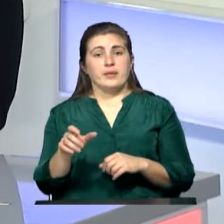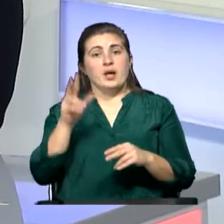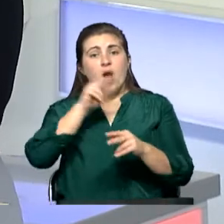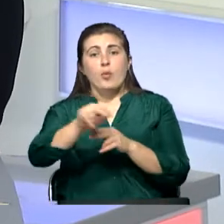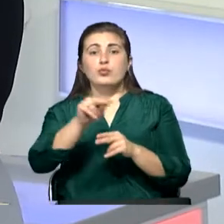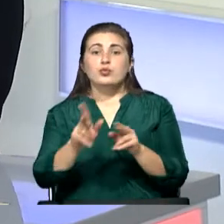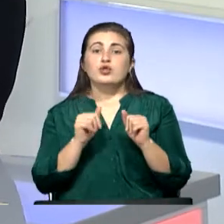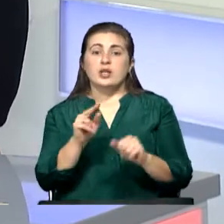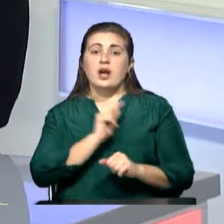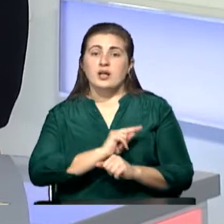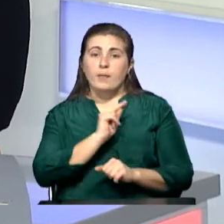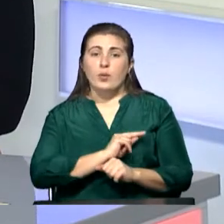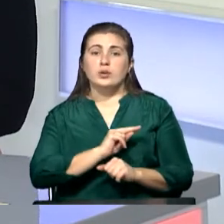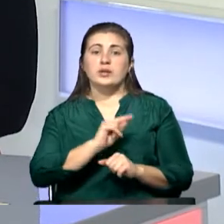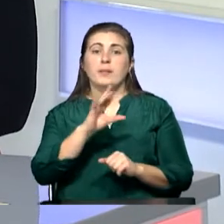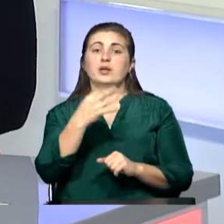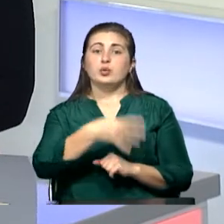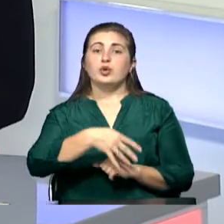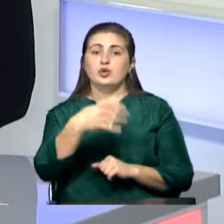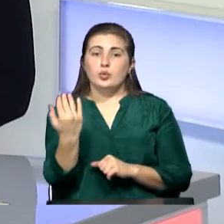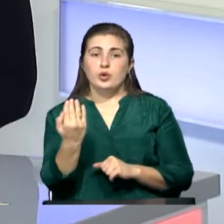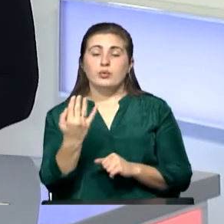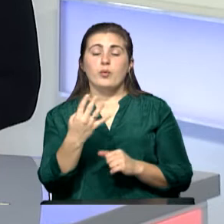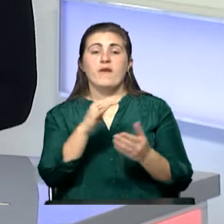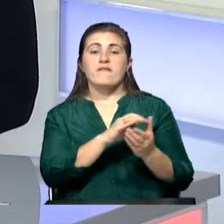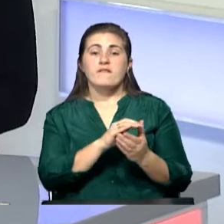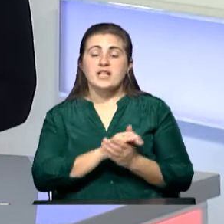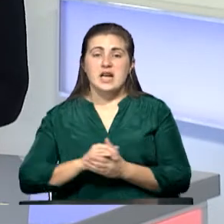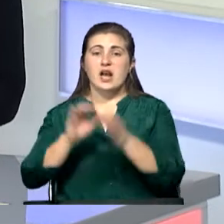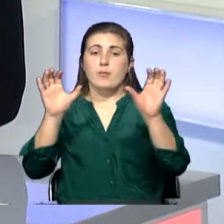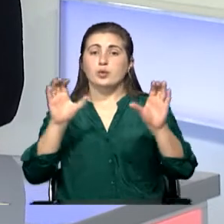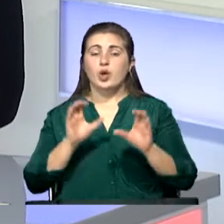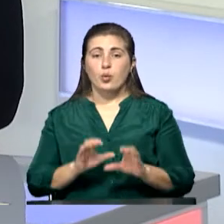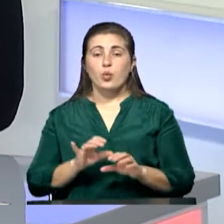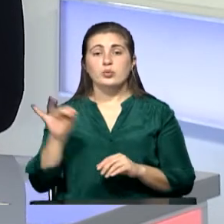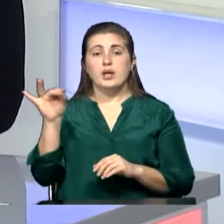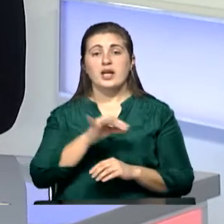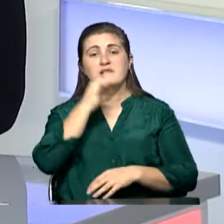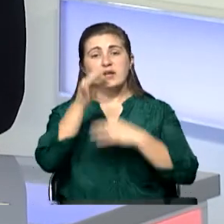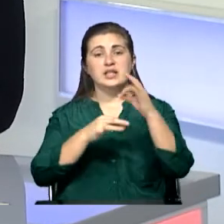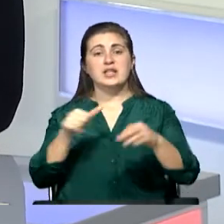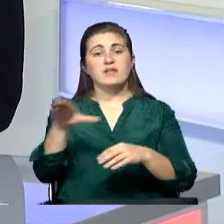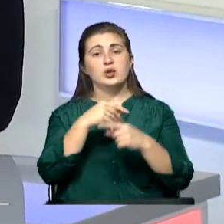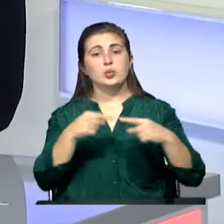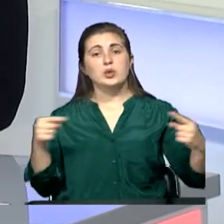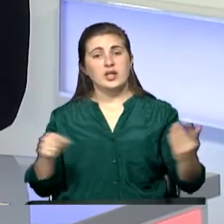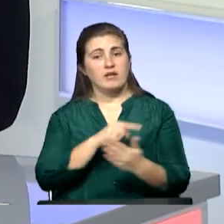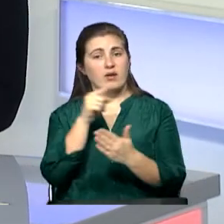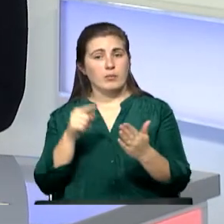обучат, как работать по 44-му федеральному закону и ответят на все другие